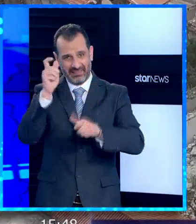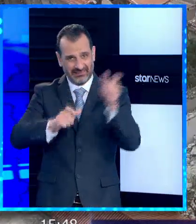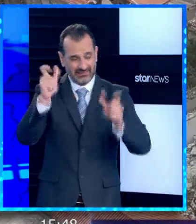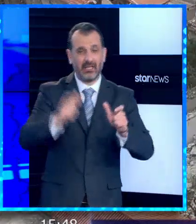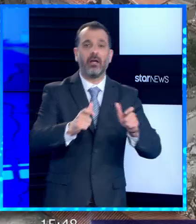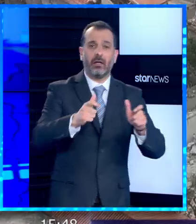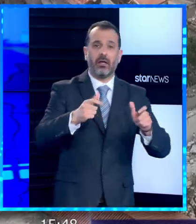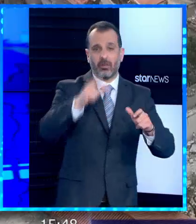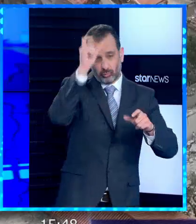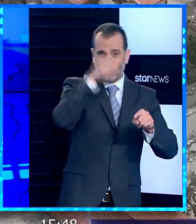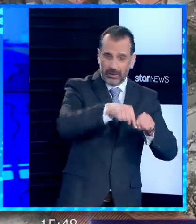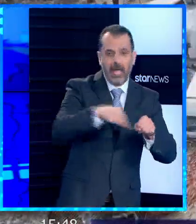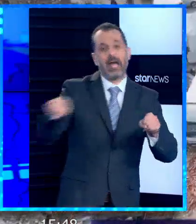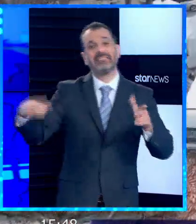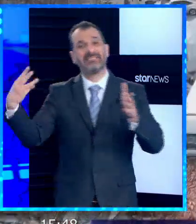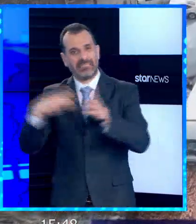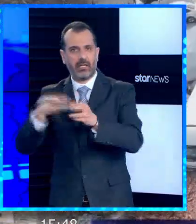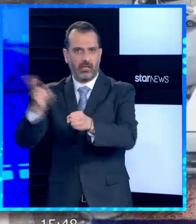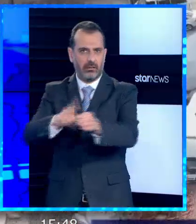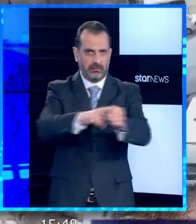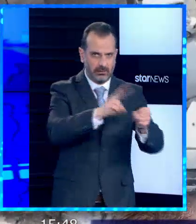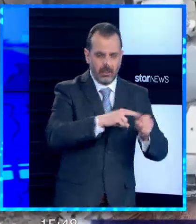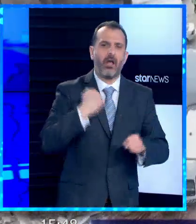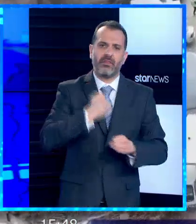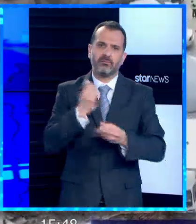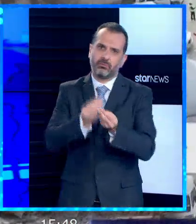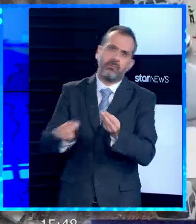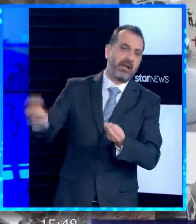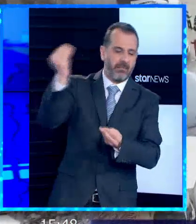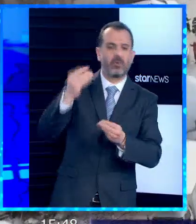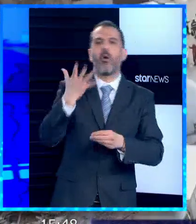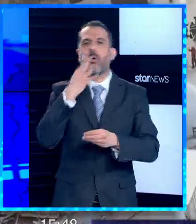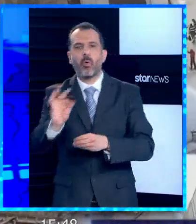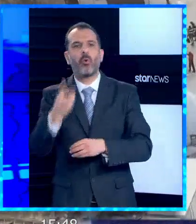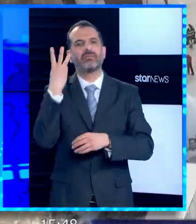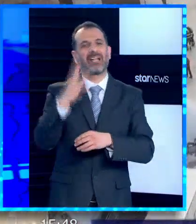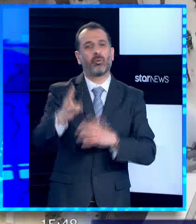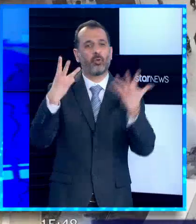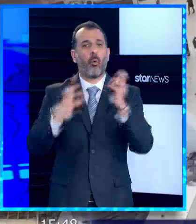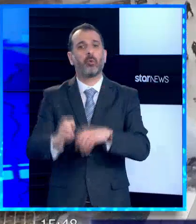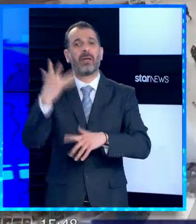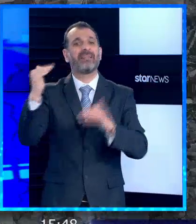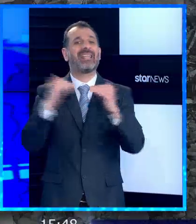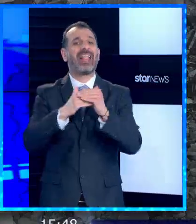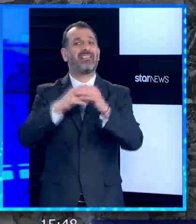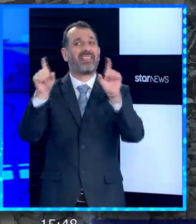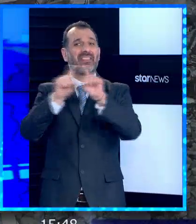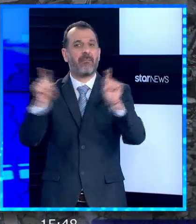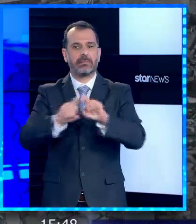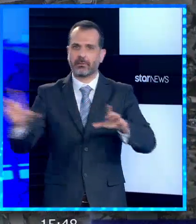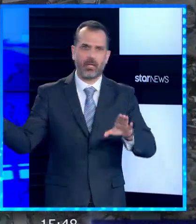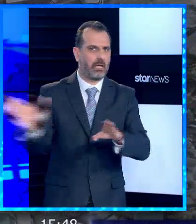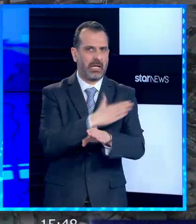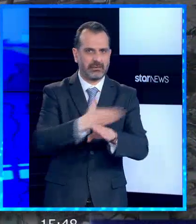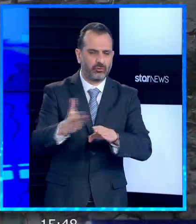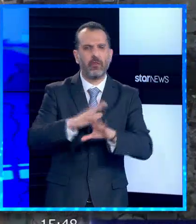δυστυχώς ο αριθμός των νεκρών αναμένεται να αυξηθεί, καθώς στην Τουρκία περίπου 385.000 διαμερίσματα στη χώρα έχουν καταστραφεί ή